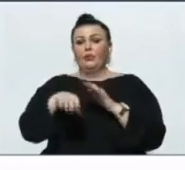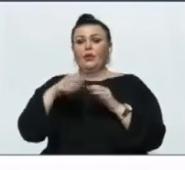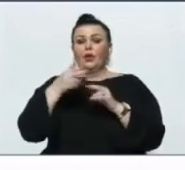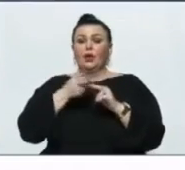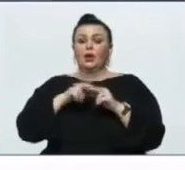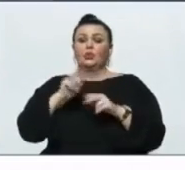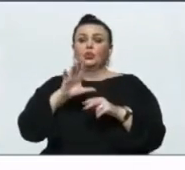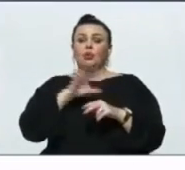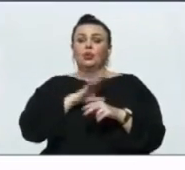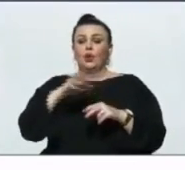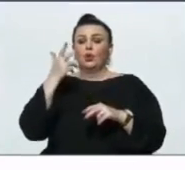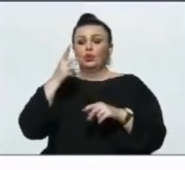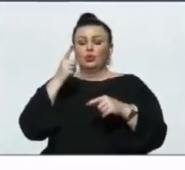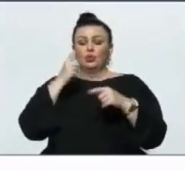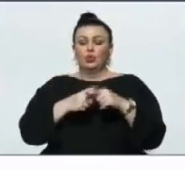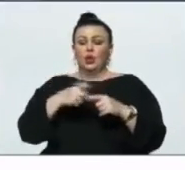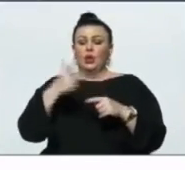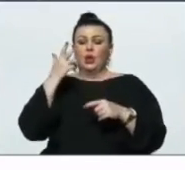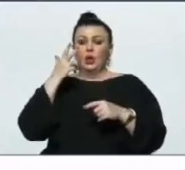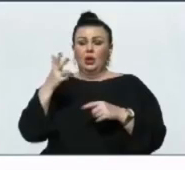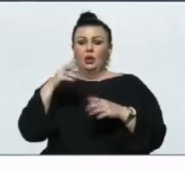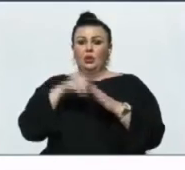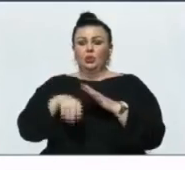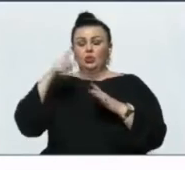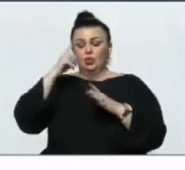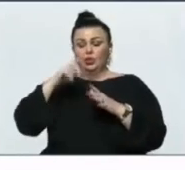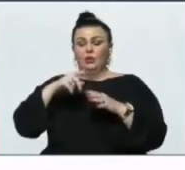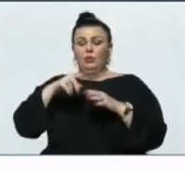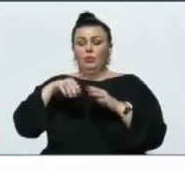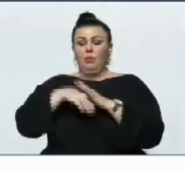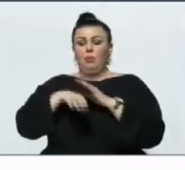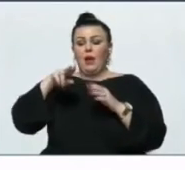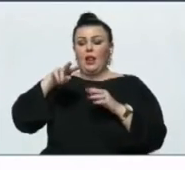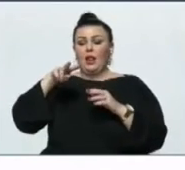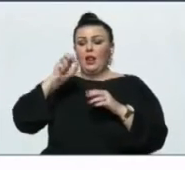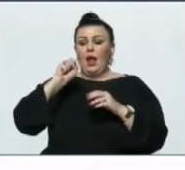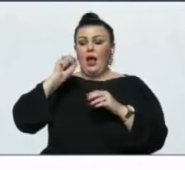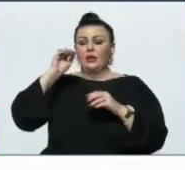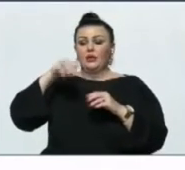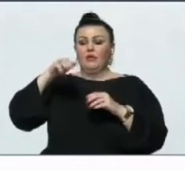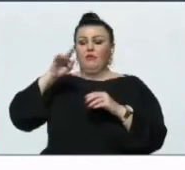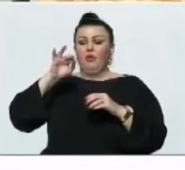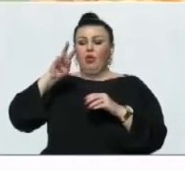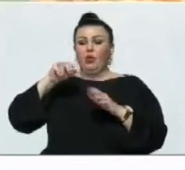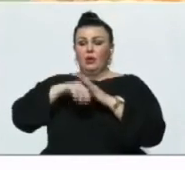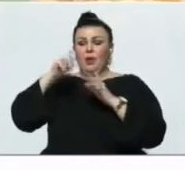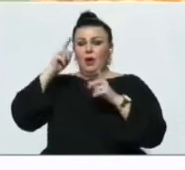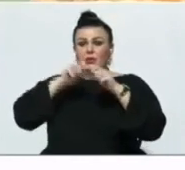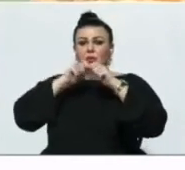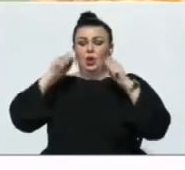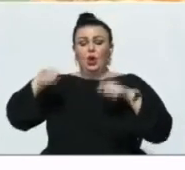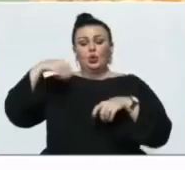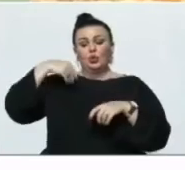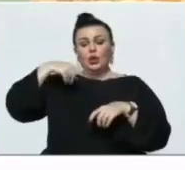idi ki, 3+3 formatında bir platformanın yaradılması təklif edilmişdi Azərbaycan və Türkiyə